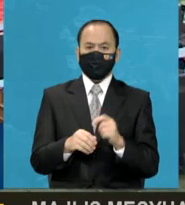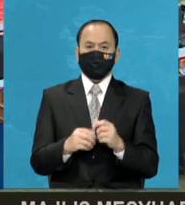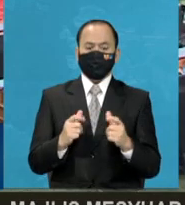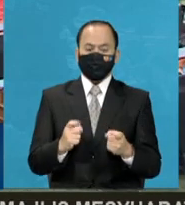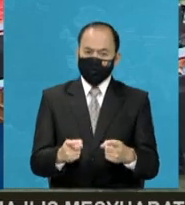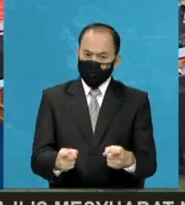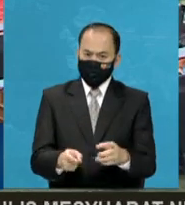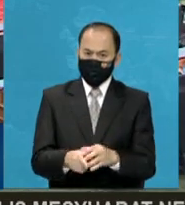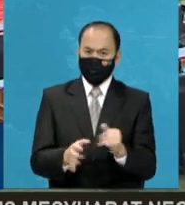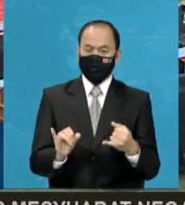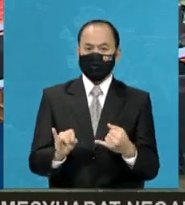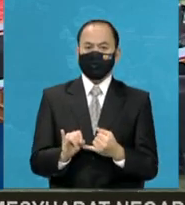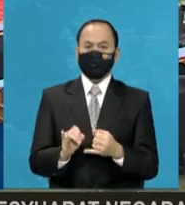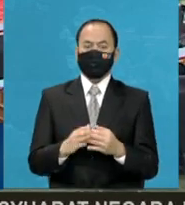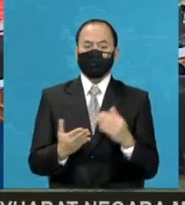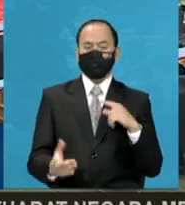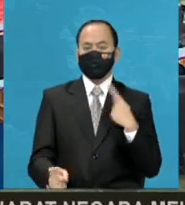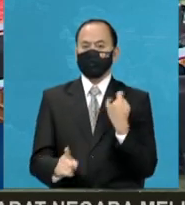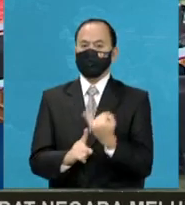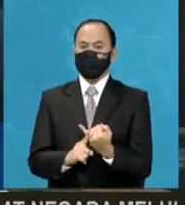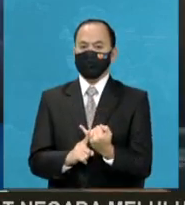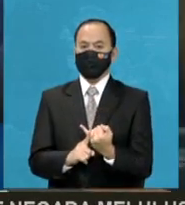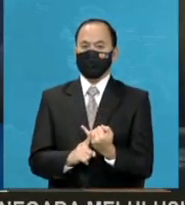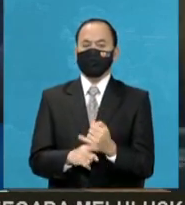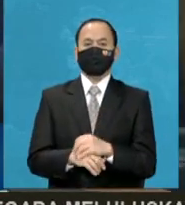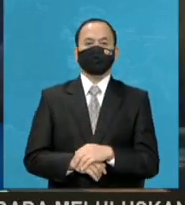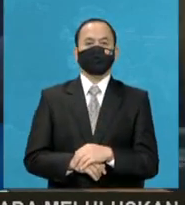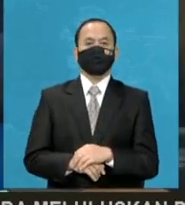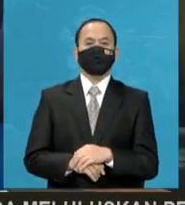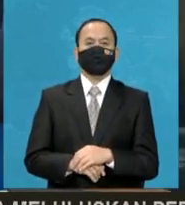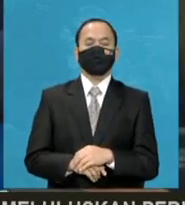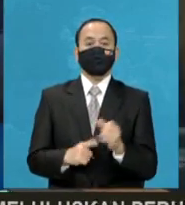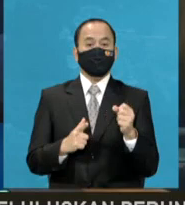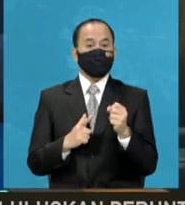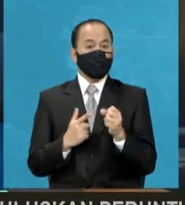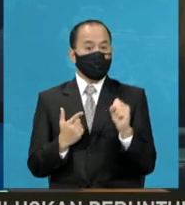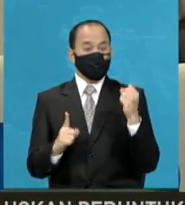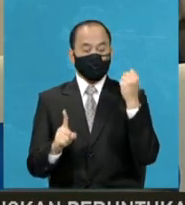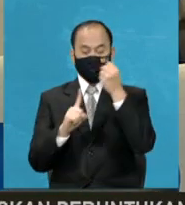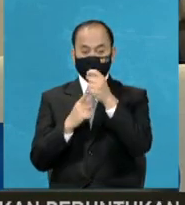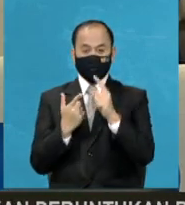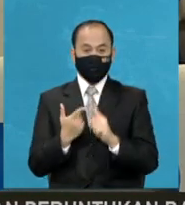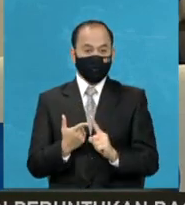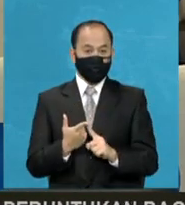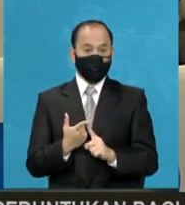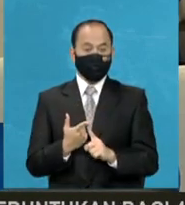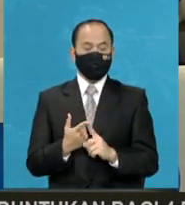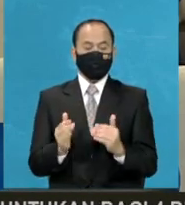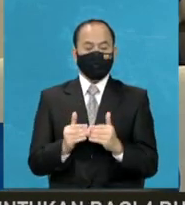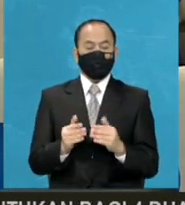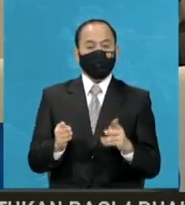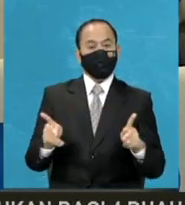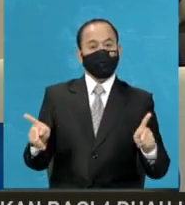program intervensi yang lebih berinfaq secara inklusif strategi kedua mengembang maju masyarakat progresif